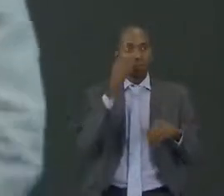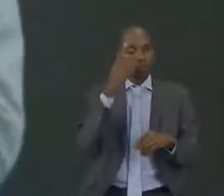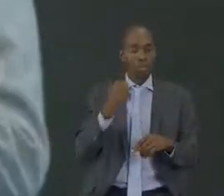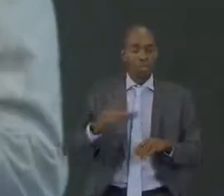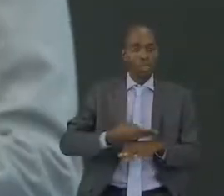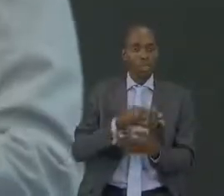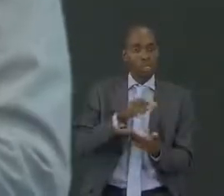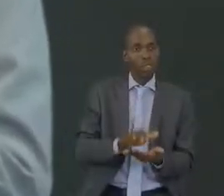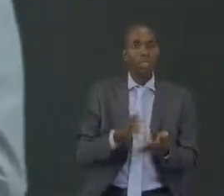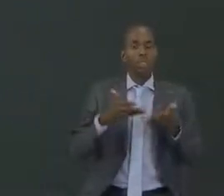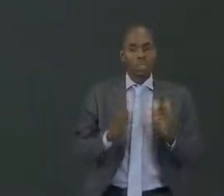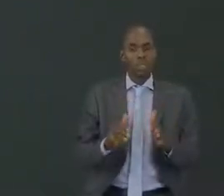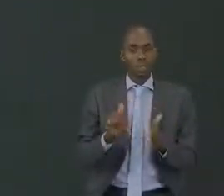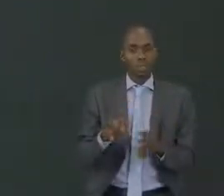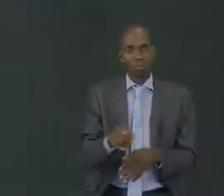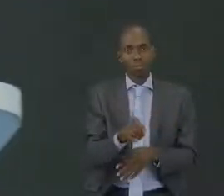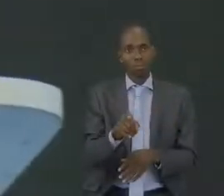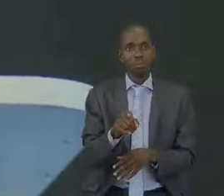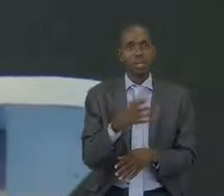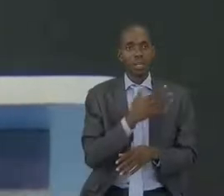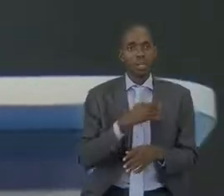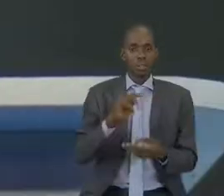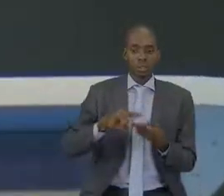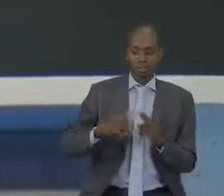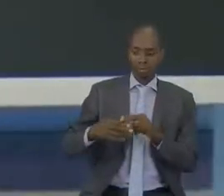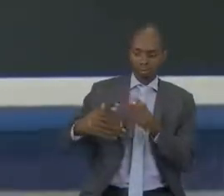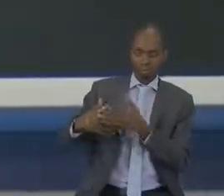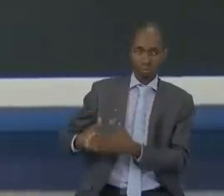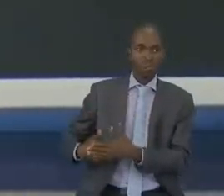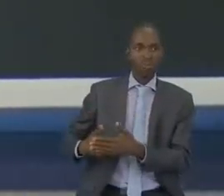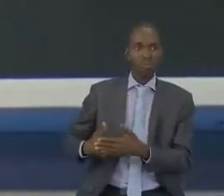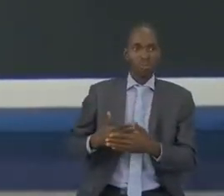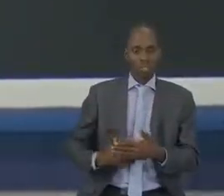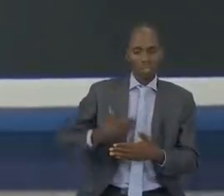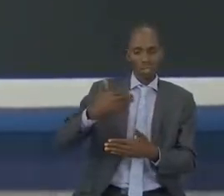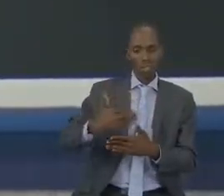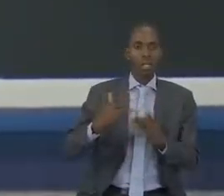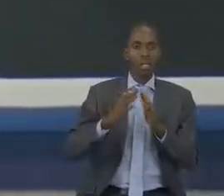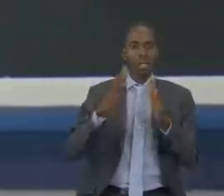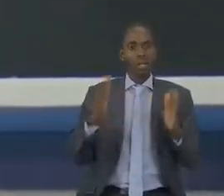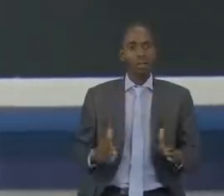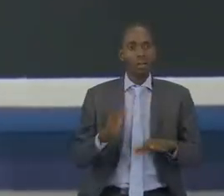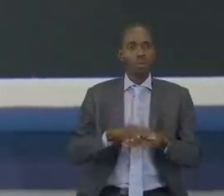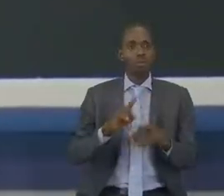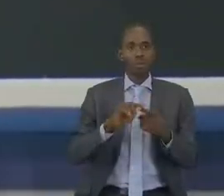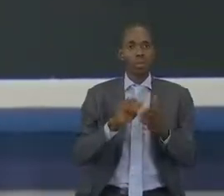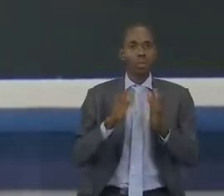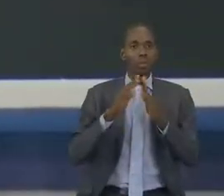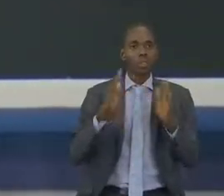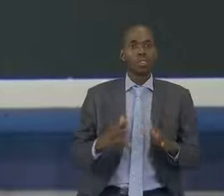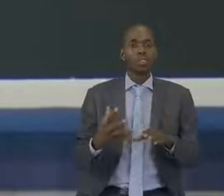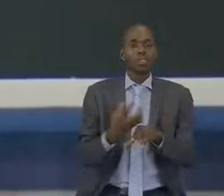le prendra avec son plus proche voisin selon le nombre des personnes.